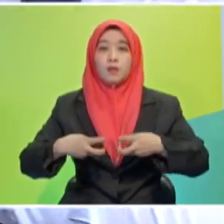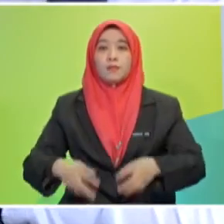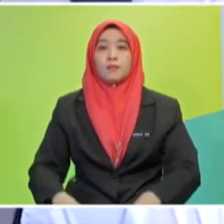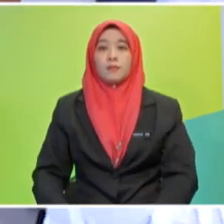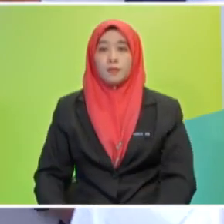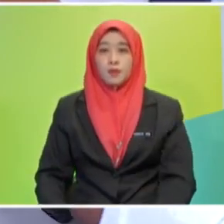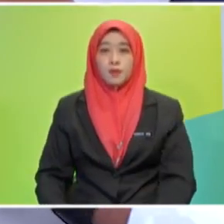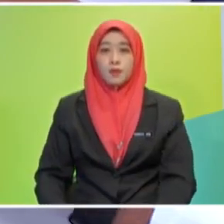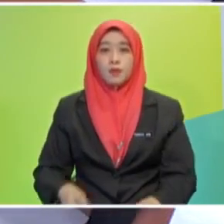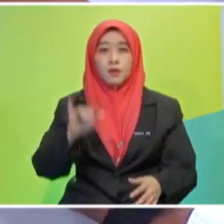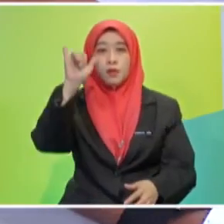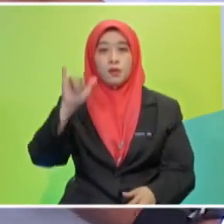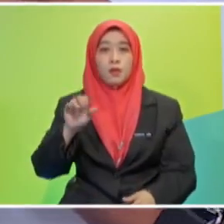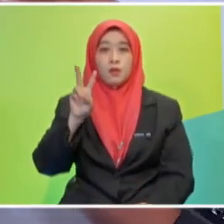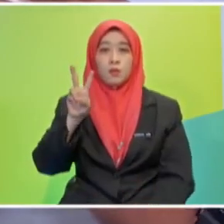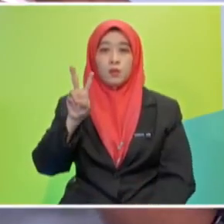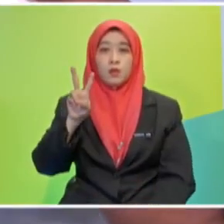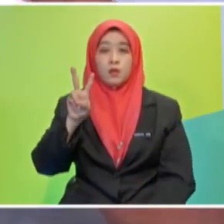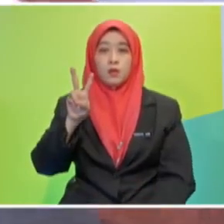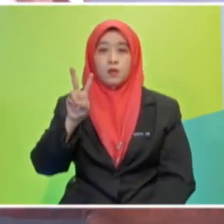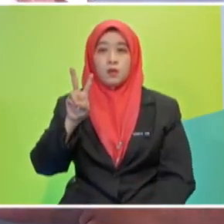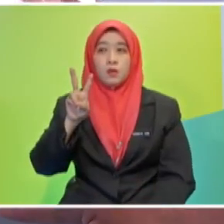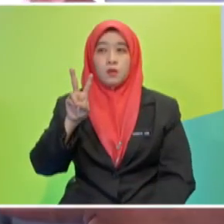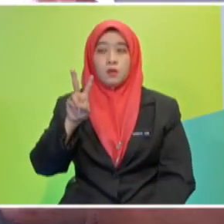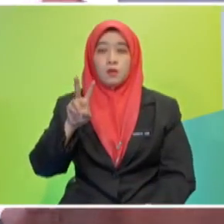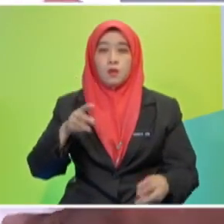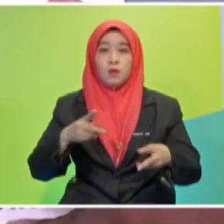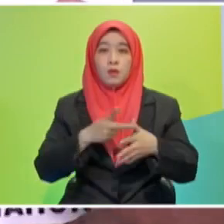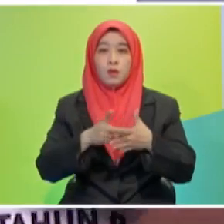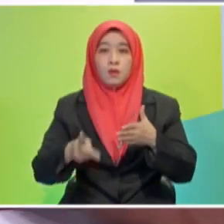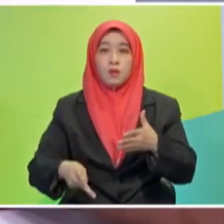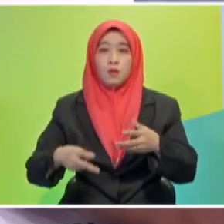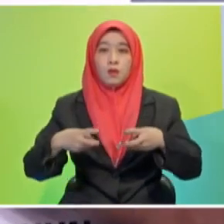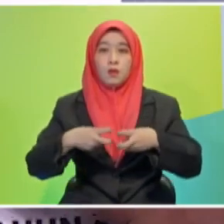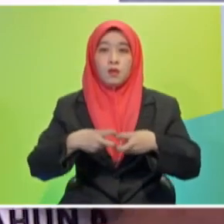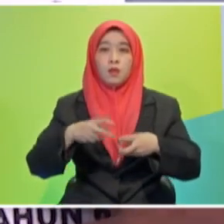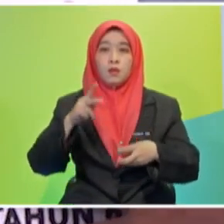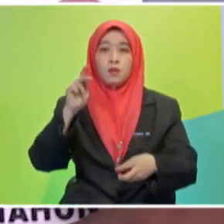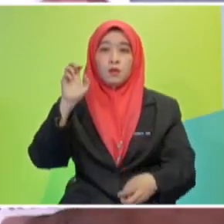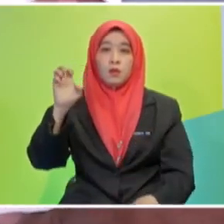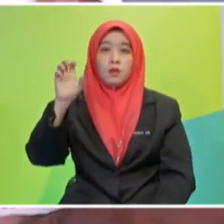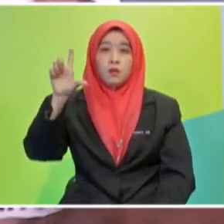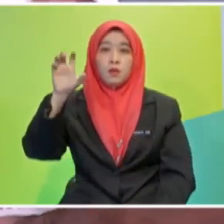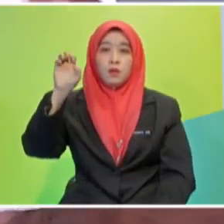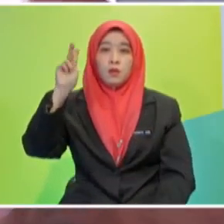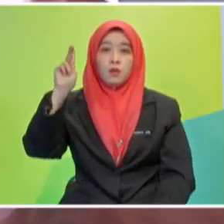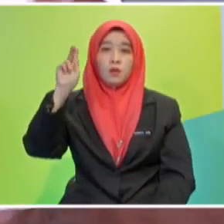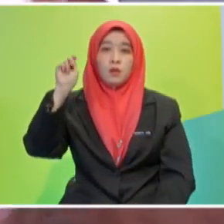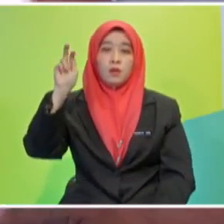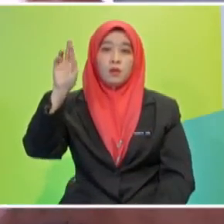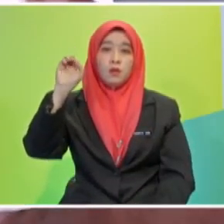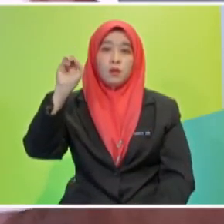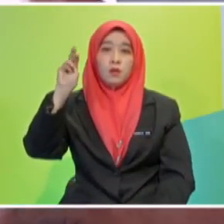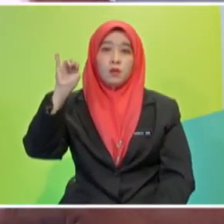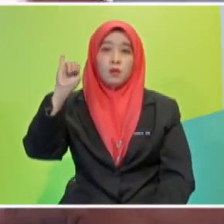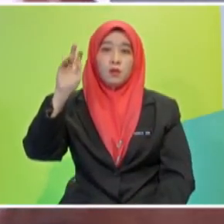Okey. Yang kedua iaitu komponen elektronik. Okey, dan yang ketiga iaitu